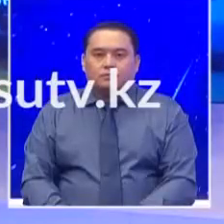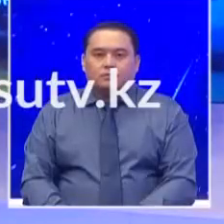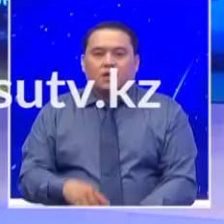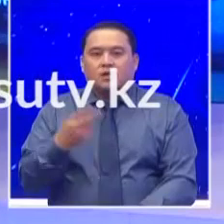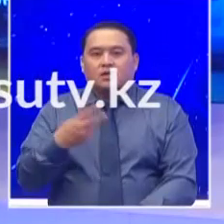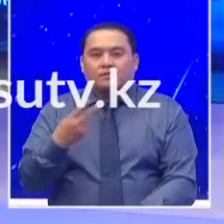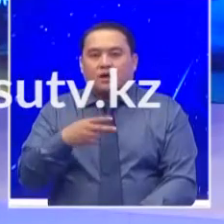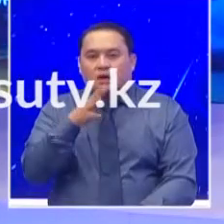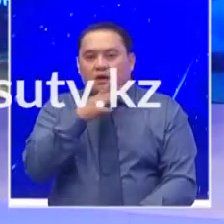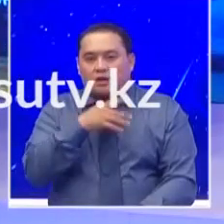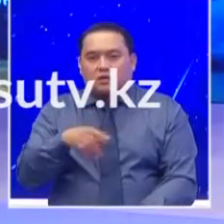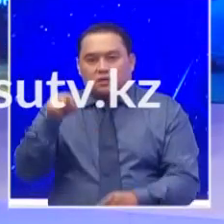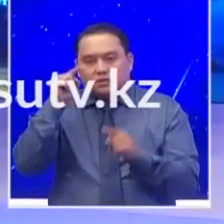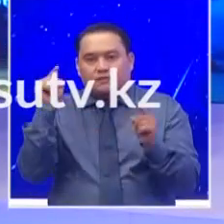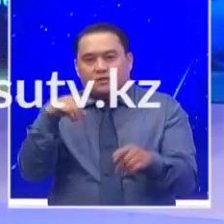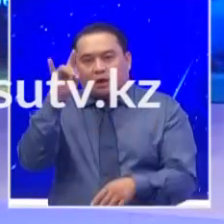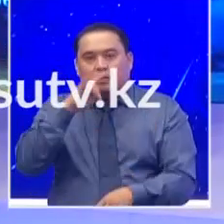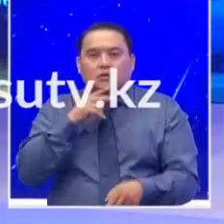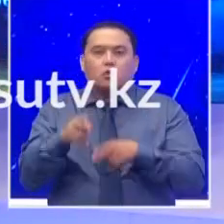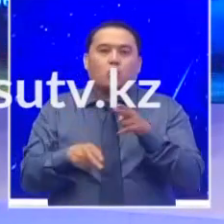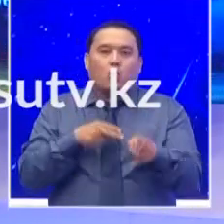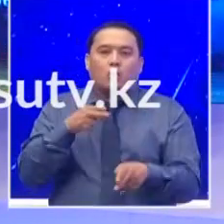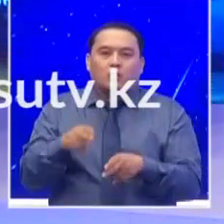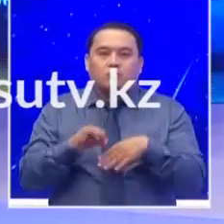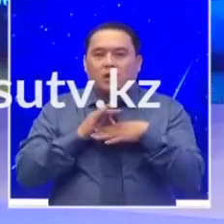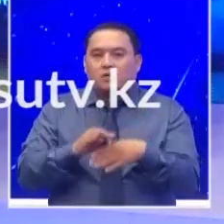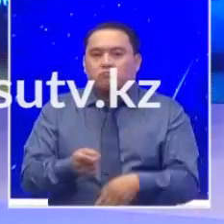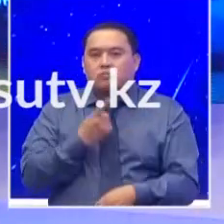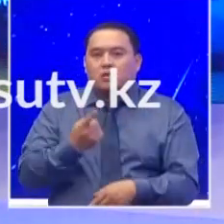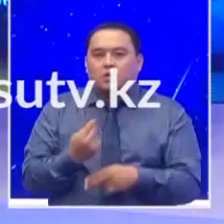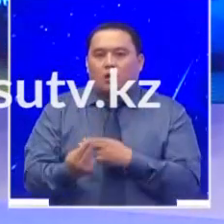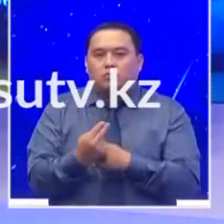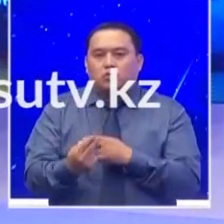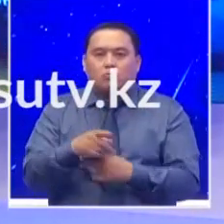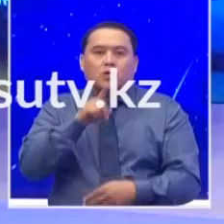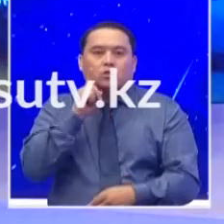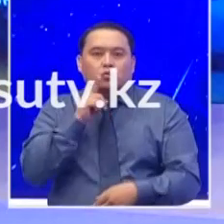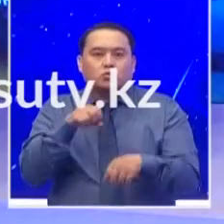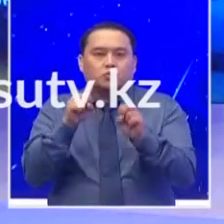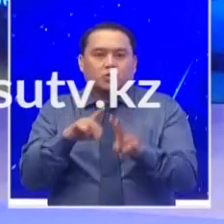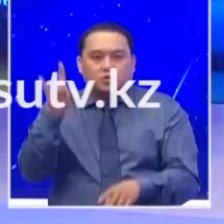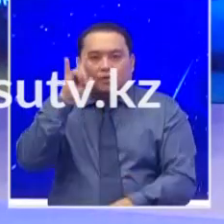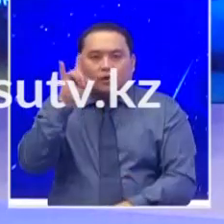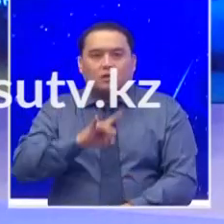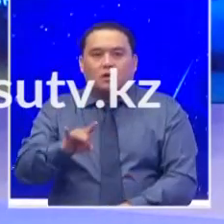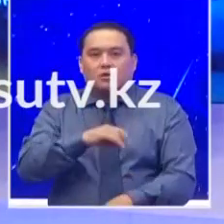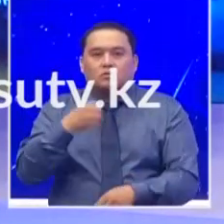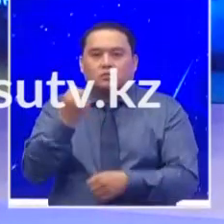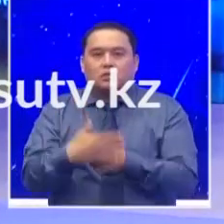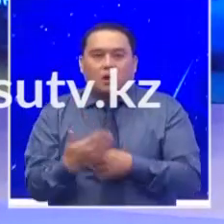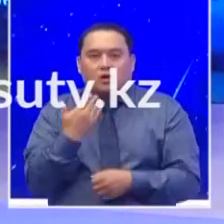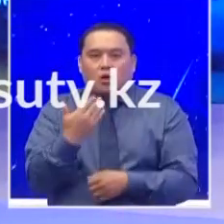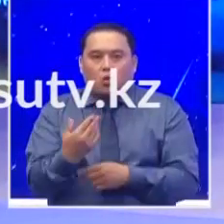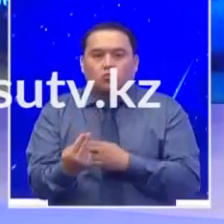20 лет подряд известный казахстанский хирург Нурлан Арын проводил мастер-классы для молодых специалистов Сарканской центральной